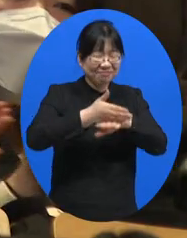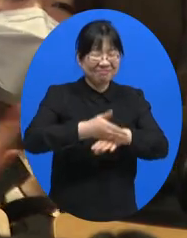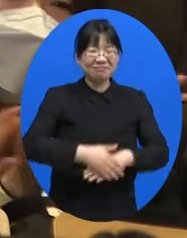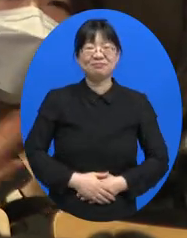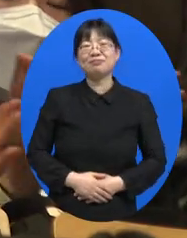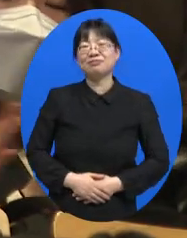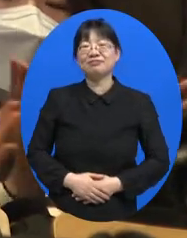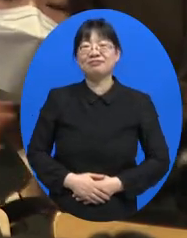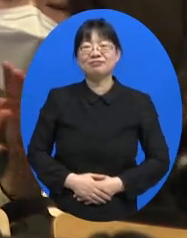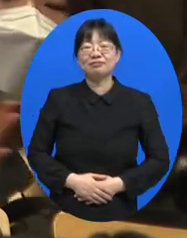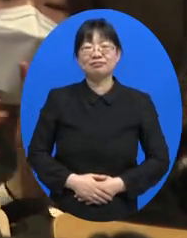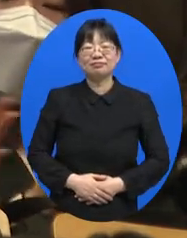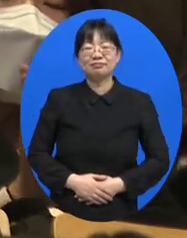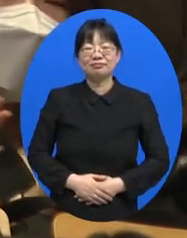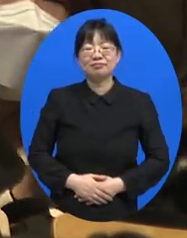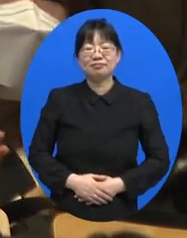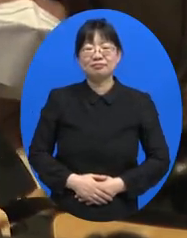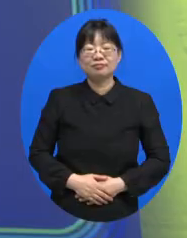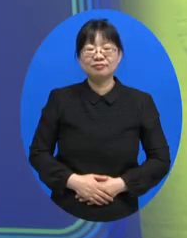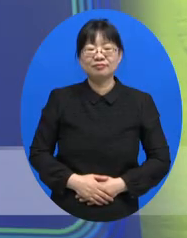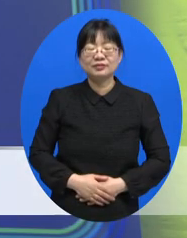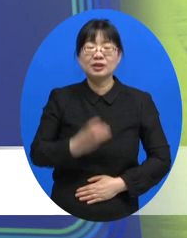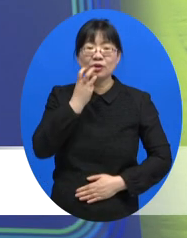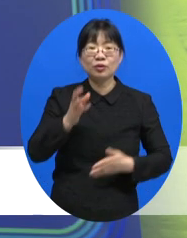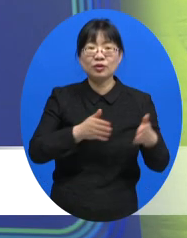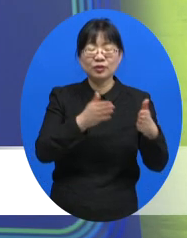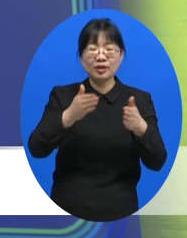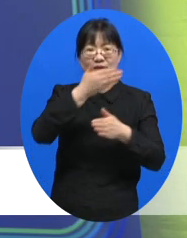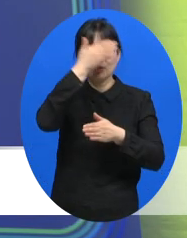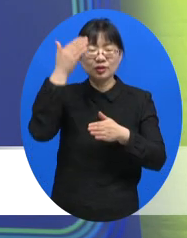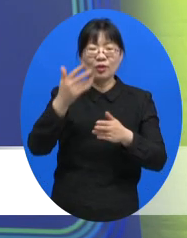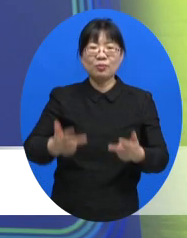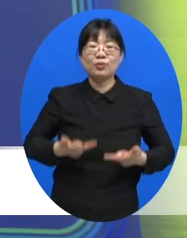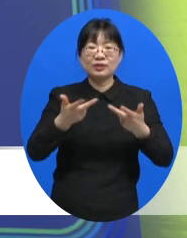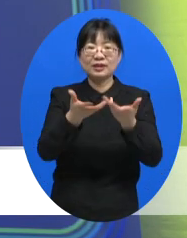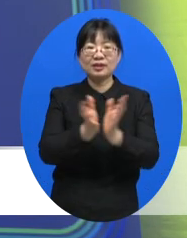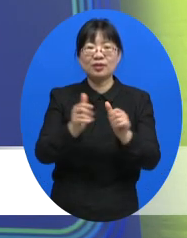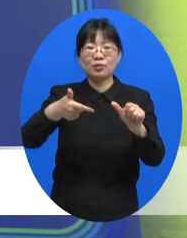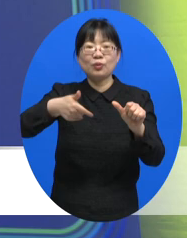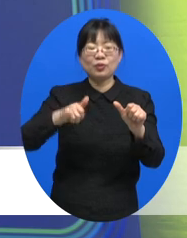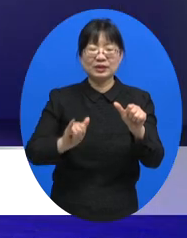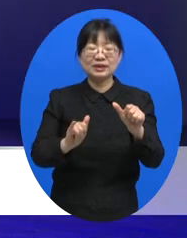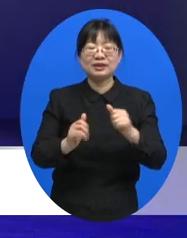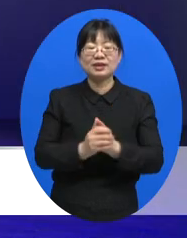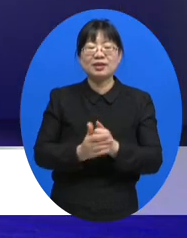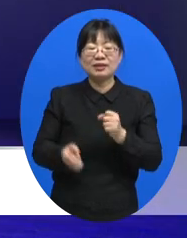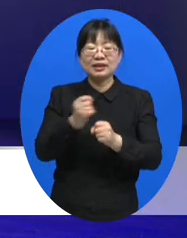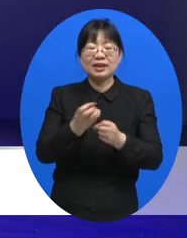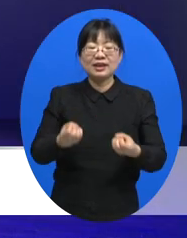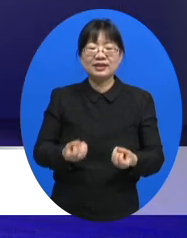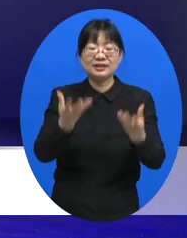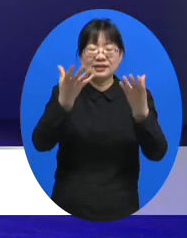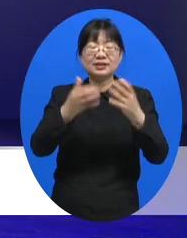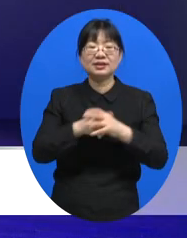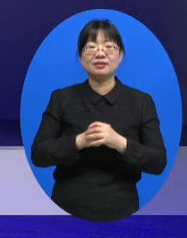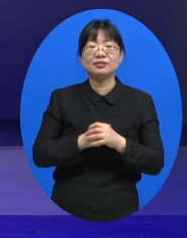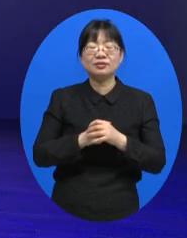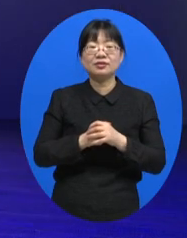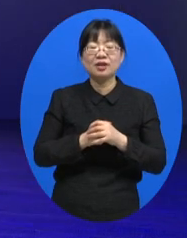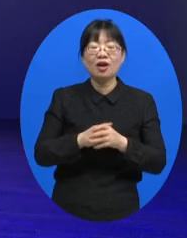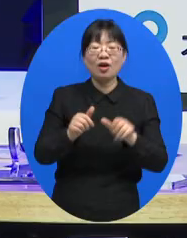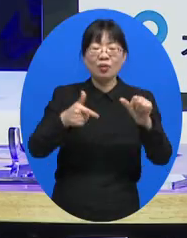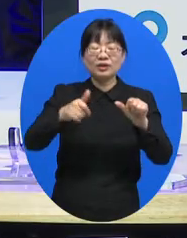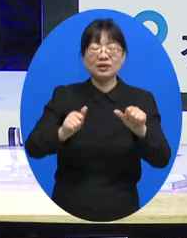감사합니다. 감사합니다. 네. 경기도 청년봉사단 5기 발대식 하이파이브. 김동연 지사가